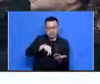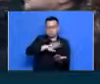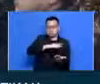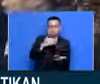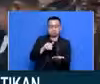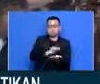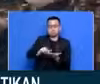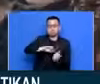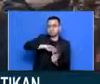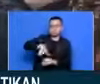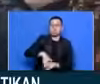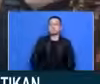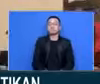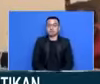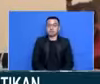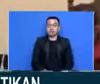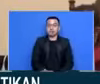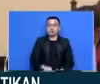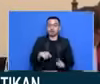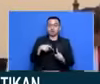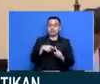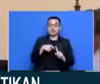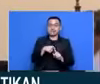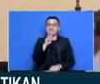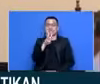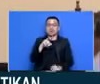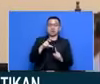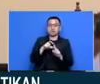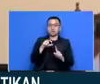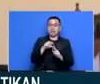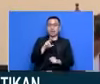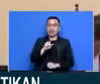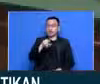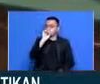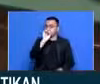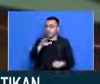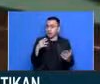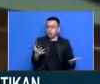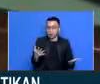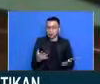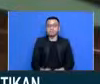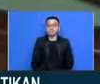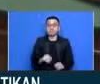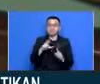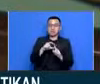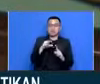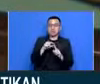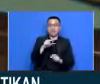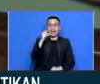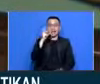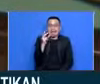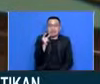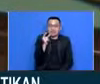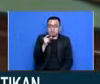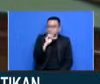wakil ketua Komisi 3 DPR RI habibu Rohman mengatakan DPR merekomendasikan Komisi Yudisial untuk mencari